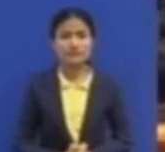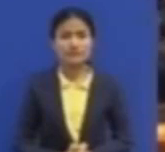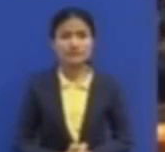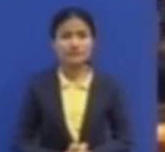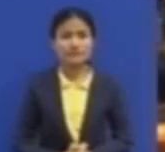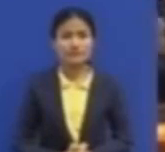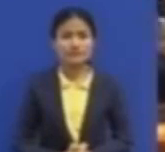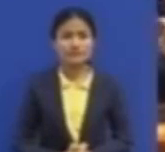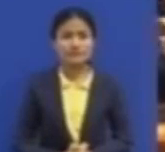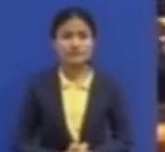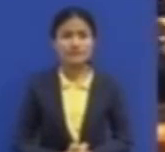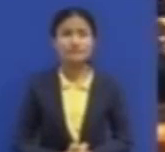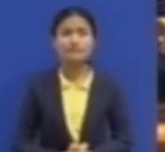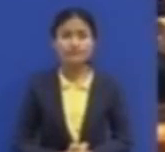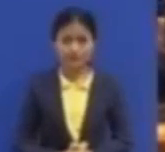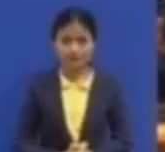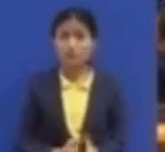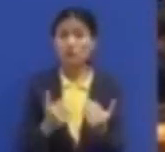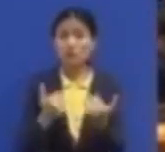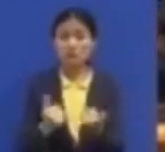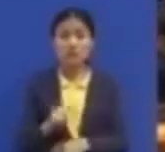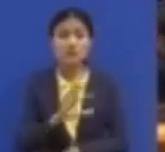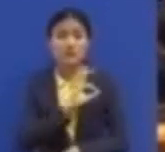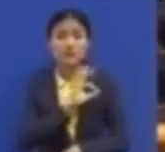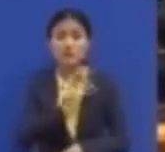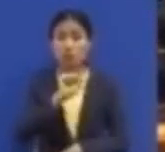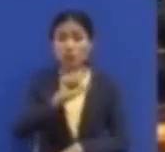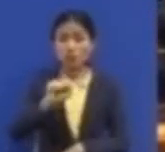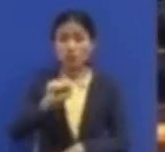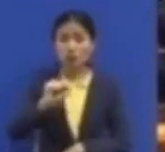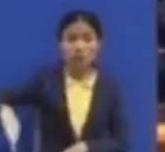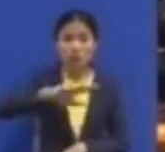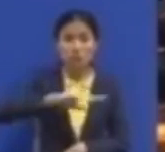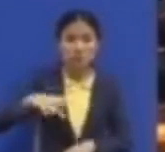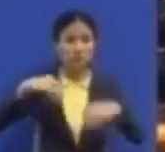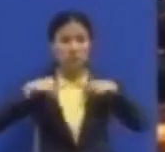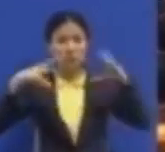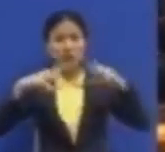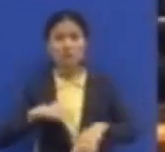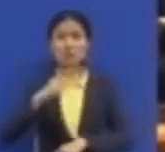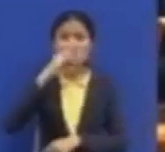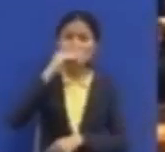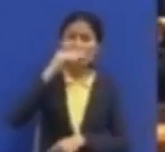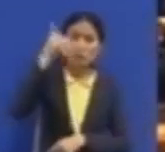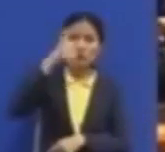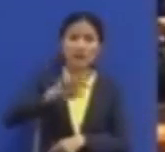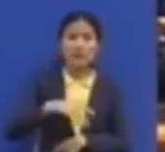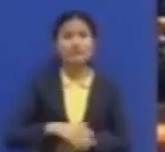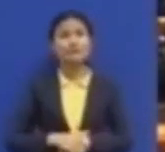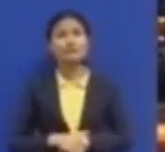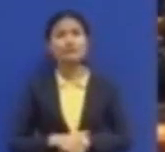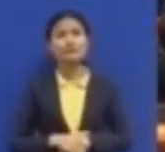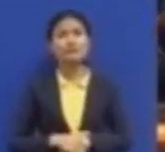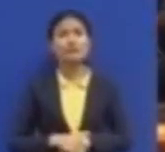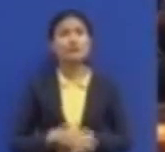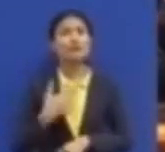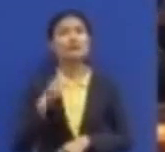มื่อที่ประชุมทักท้วงอย่างนี้แล้วก็หยุดได้แล้วครับคุณธนากรครับ